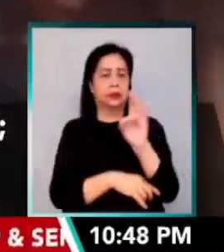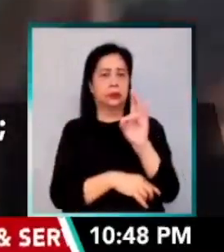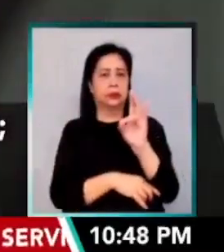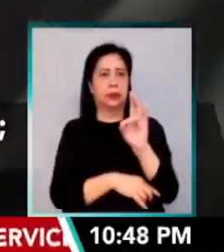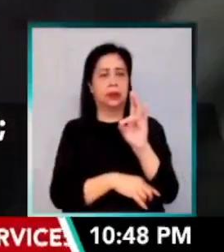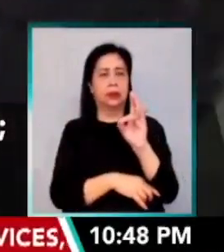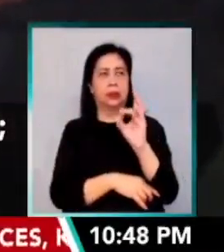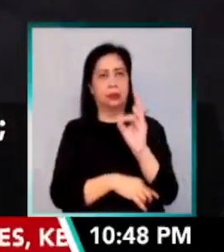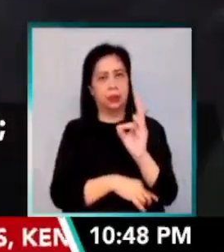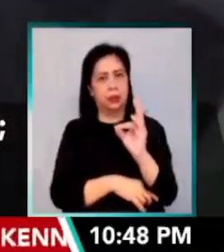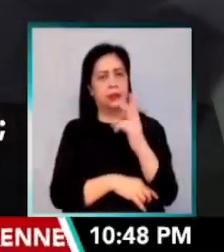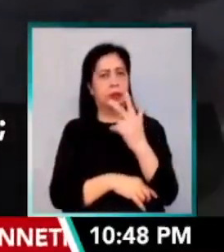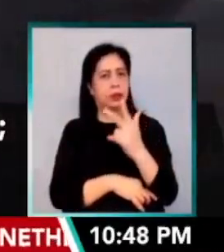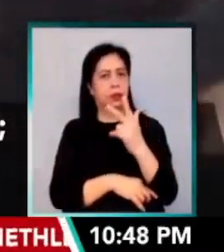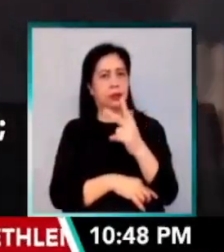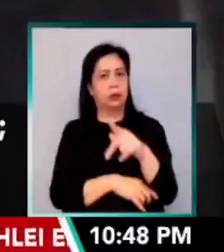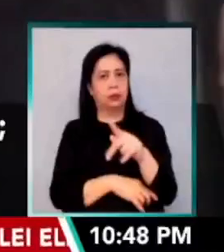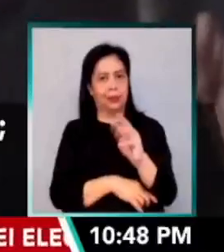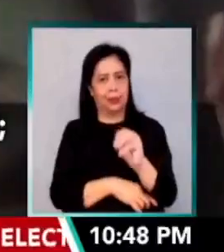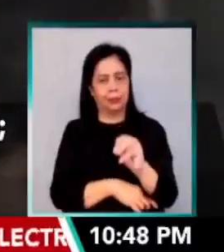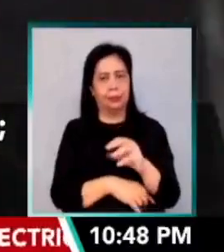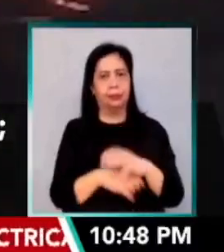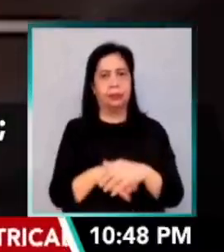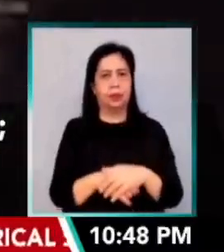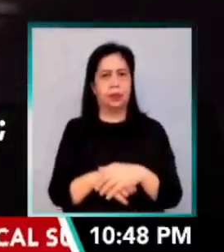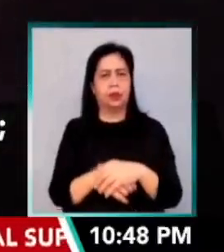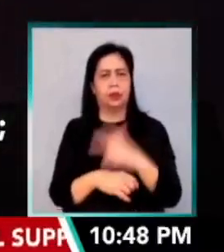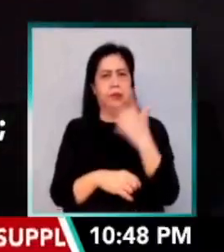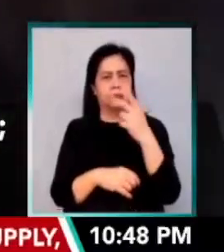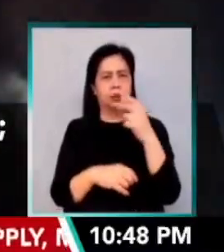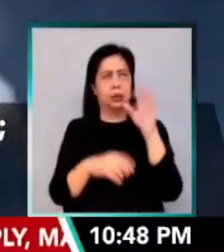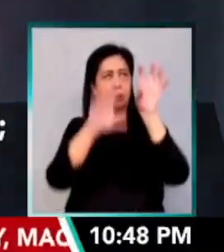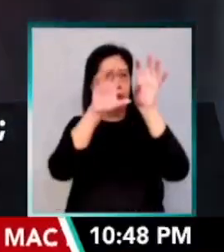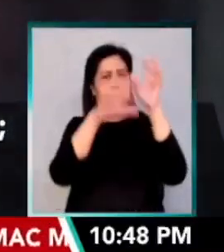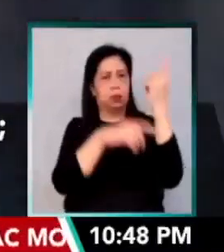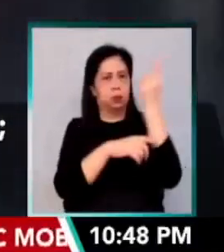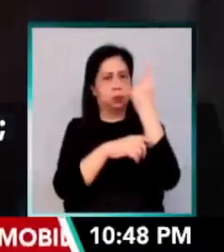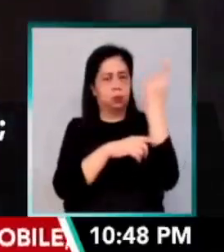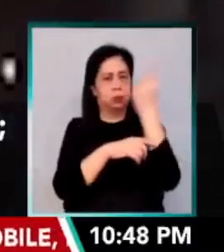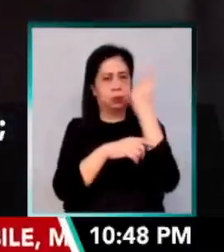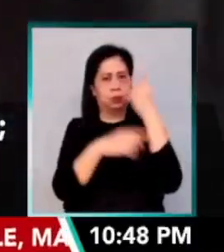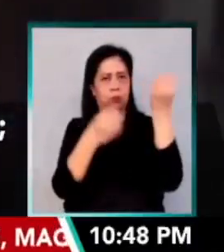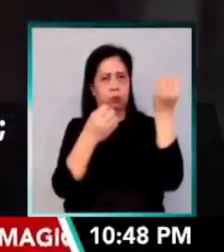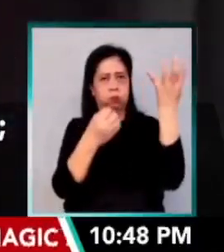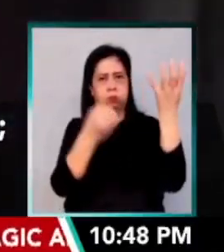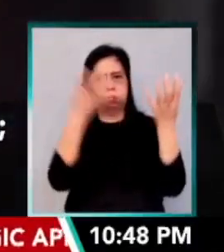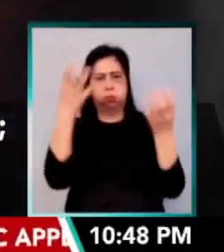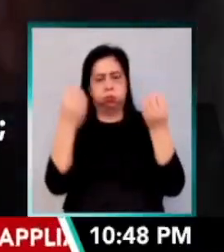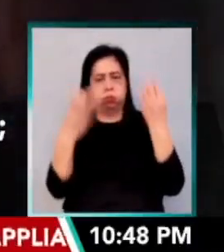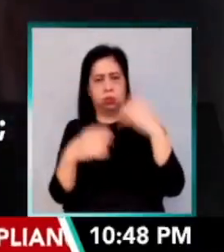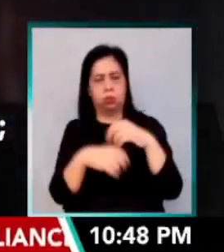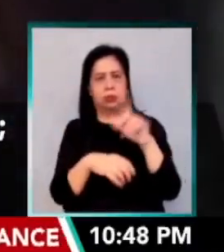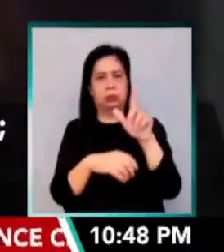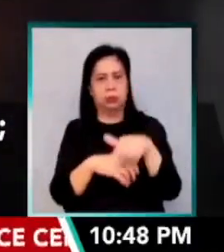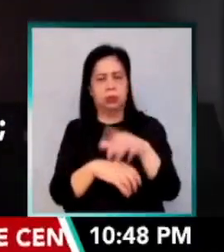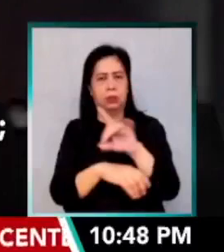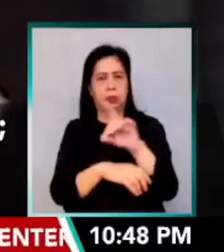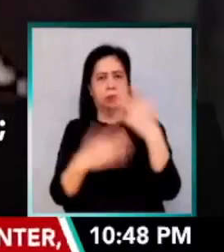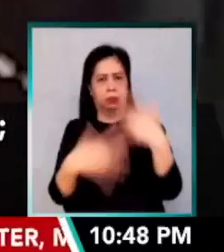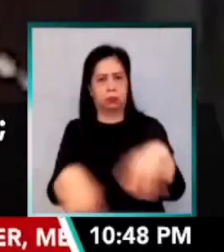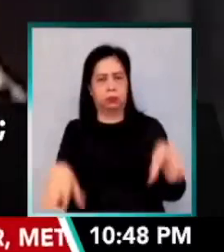alas 7:30 ng gabi. Tatlong kontador din ang pumuto. Pasado alas 8 nang maapula ang sunog. Ayon sa